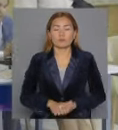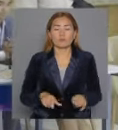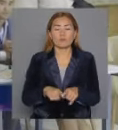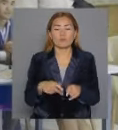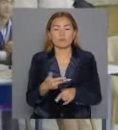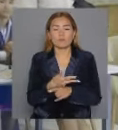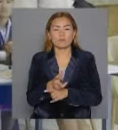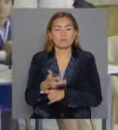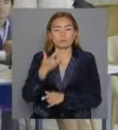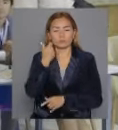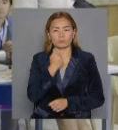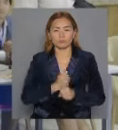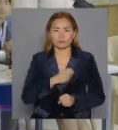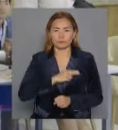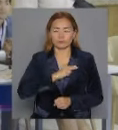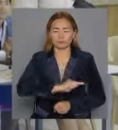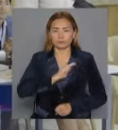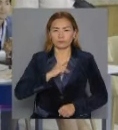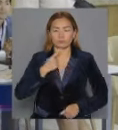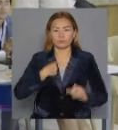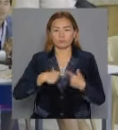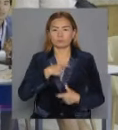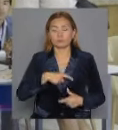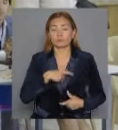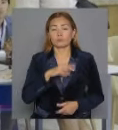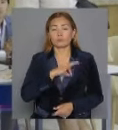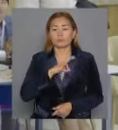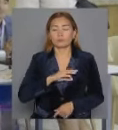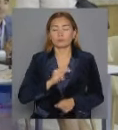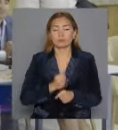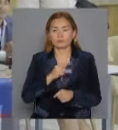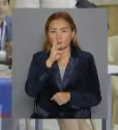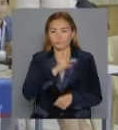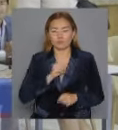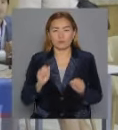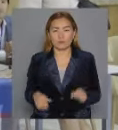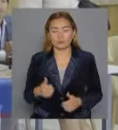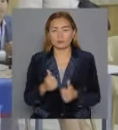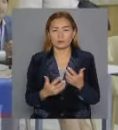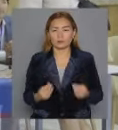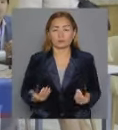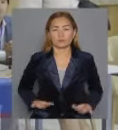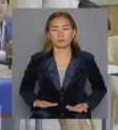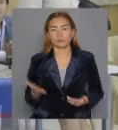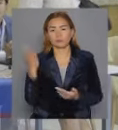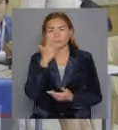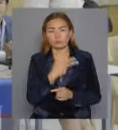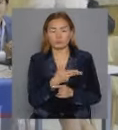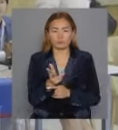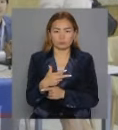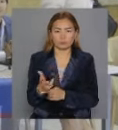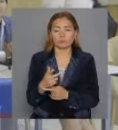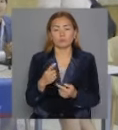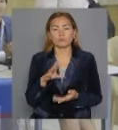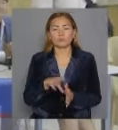бөлімі сияқты. Мысалға, мобилография дегенімізде ол қазіргі біздің сізбен күнделікті көретін видео түсіру саласы, тек